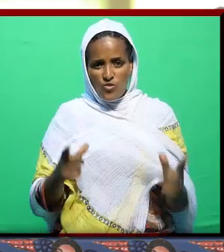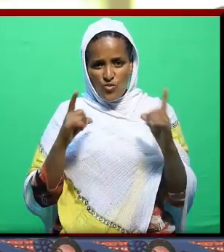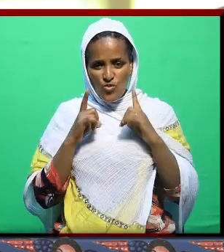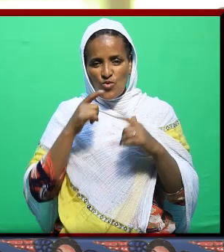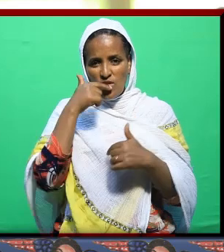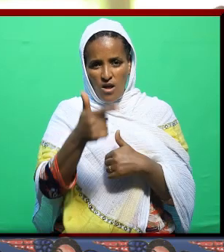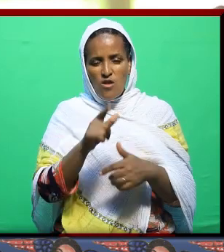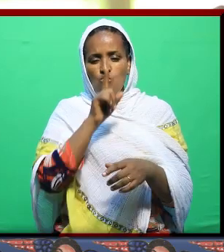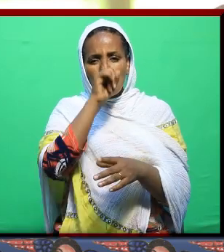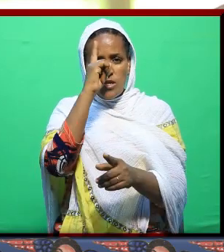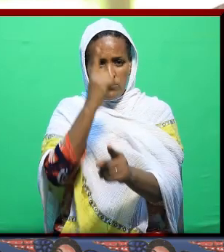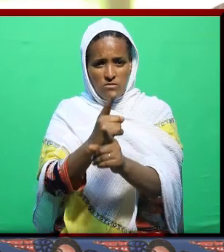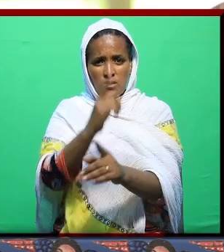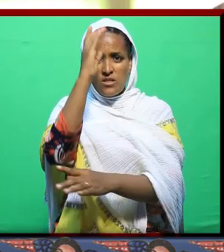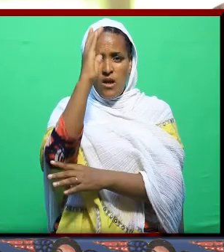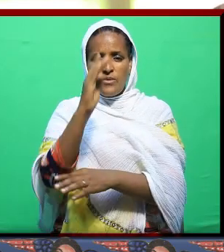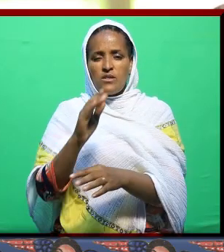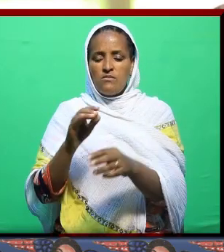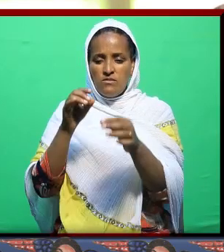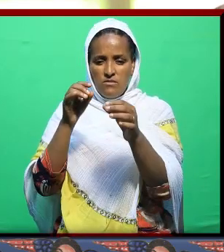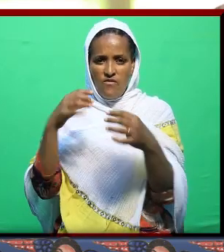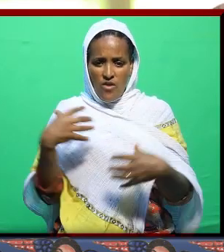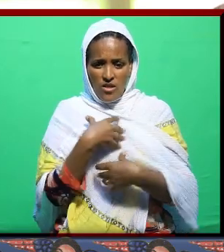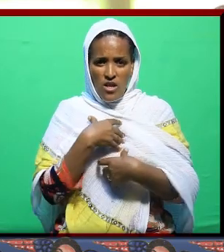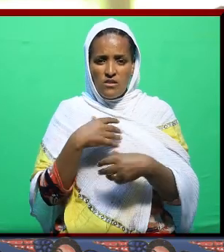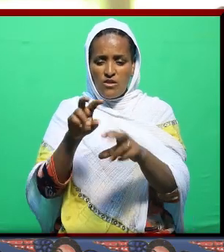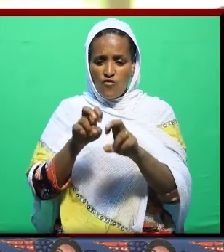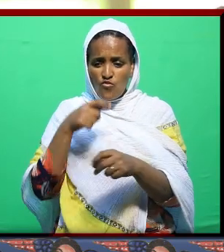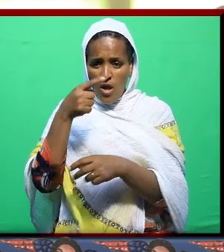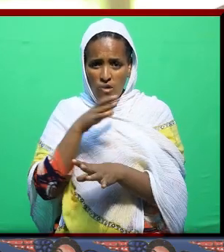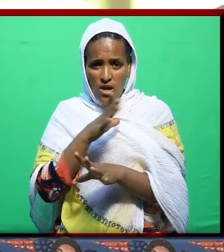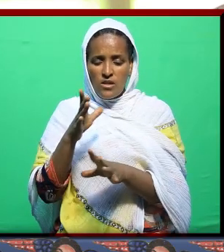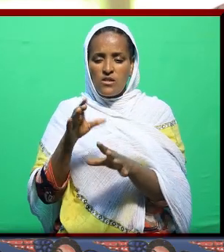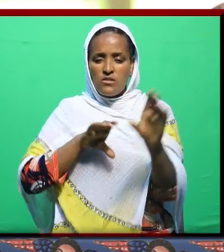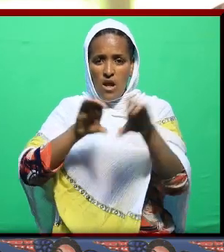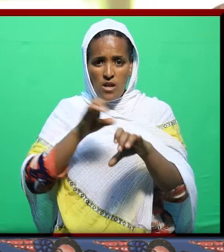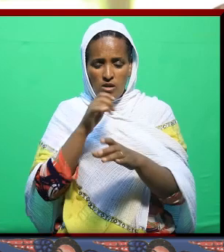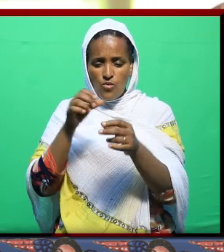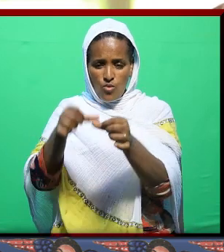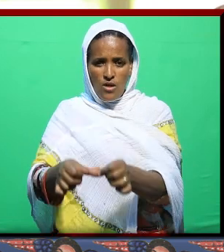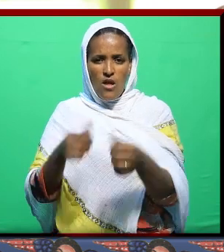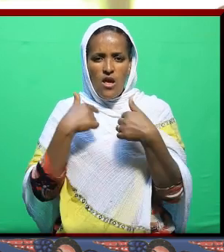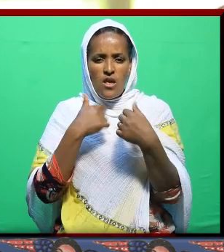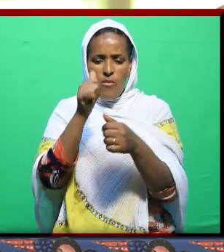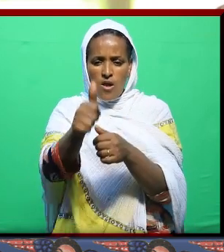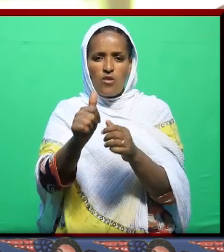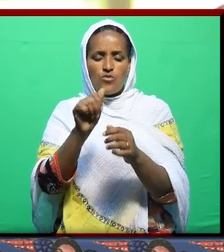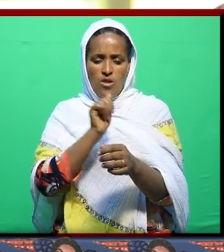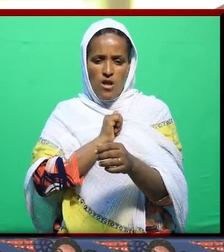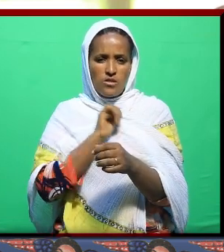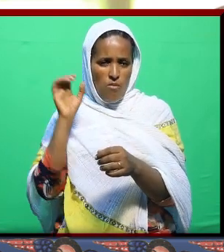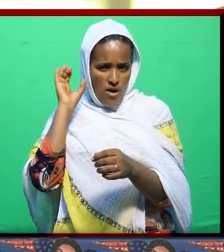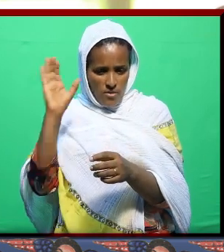ይላል። እውነት እግዚአብሔርን ፈርተን ክፉ ሳንናገር ውለናል? እግዚአብሔርን ፈርተን ክፉ ሳናገር ቆይተናል? ይህ ጽሞና ነው